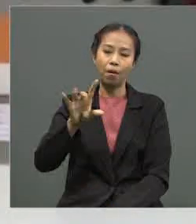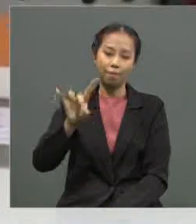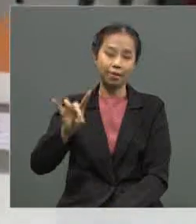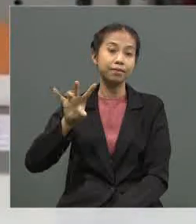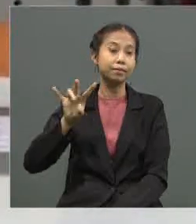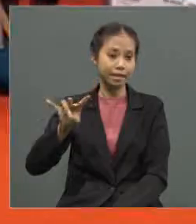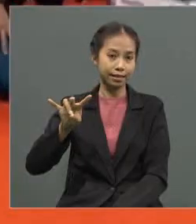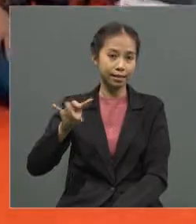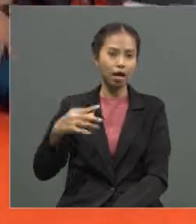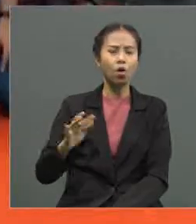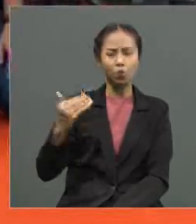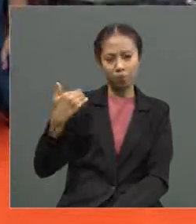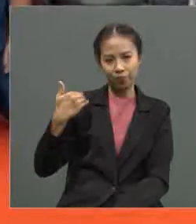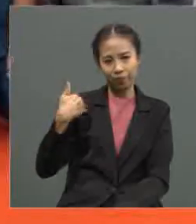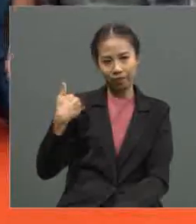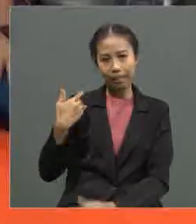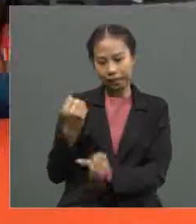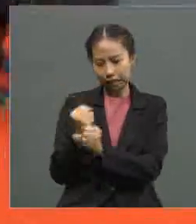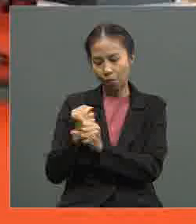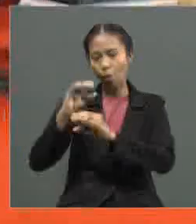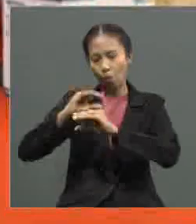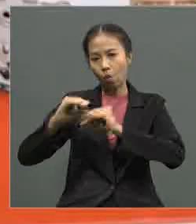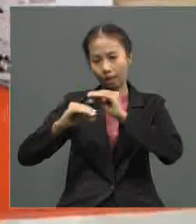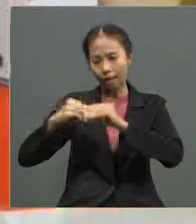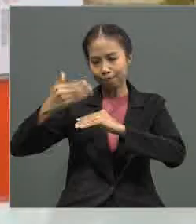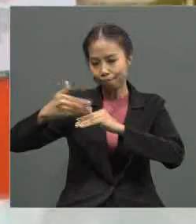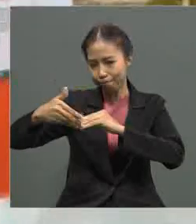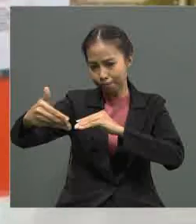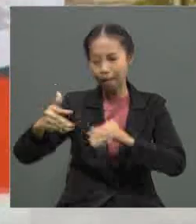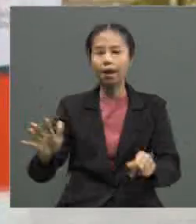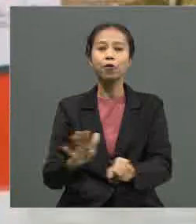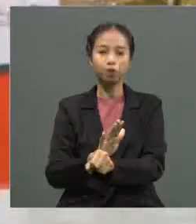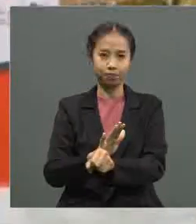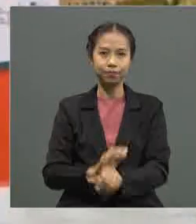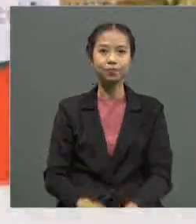ครัวเรือนด้วยกันและก็ยังคงจะดำเนินโครงการต่อไปให้ครบนะคะ